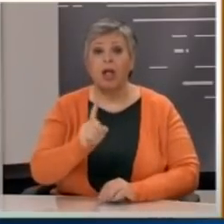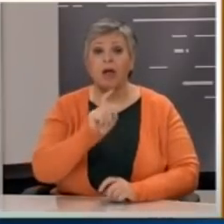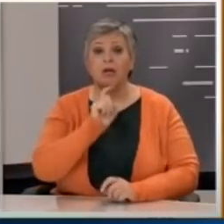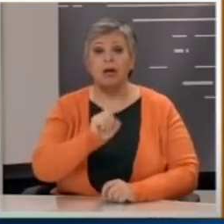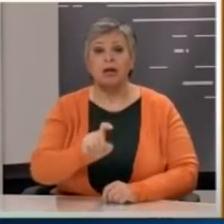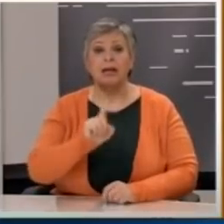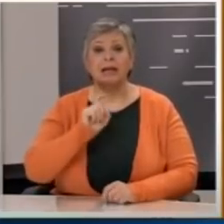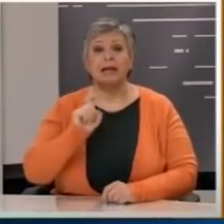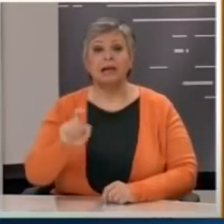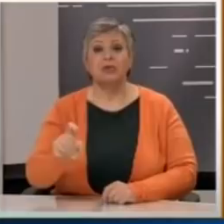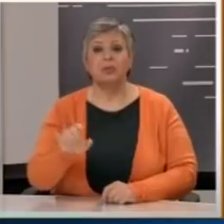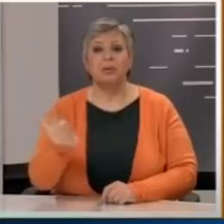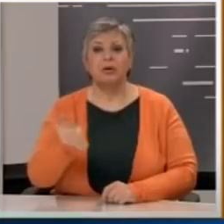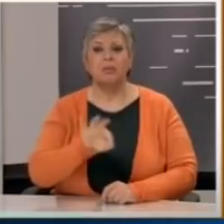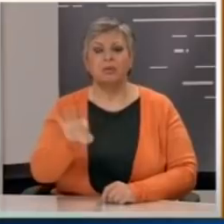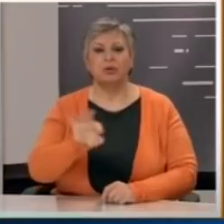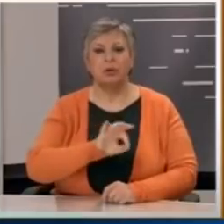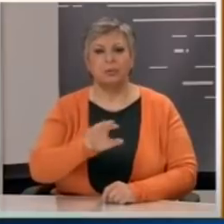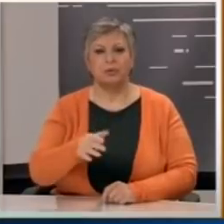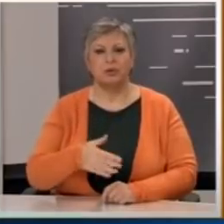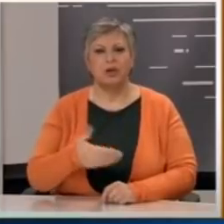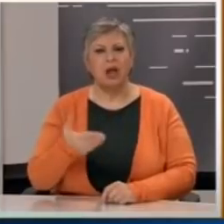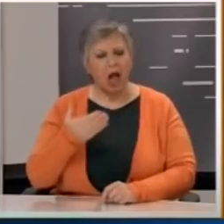Ήτανε. Αλλά εσείς θέλετε να κάνετε κι άλλους.